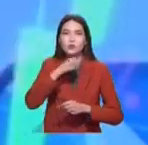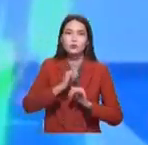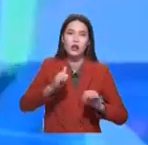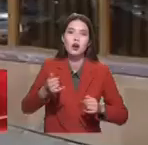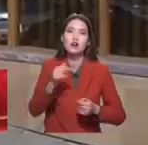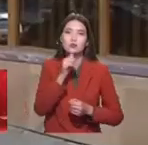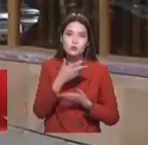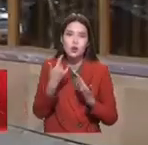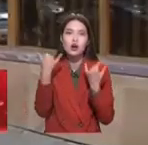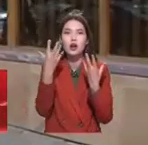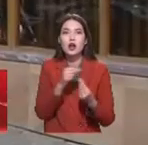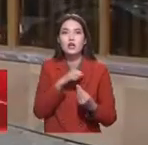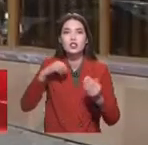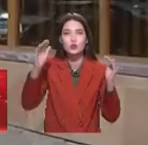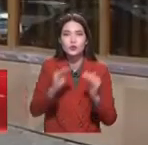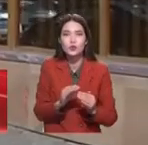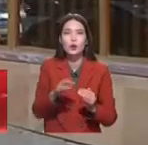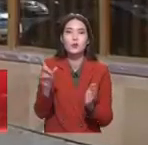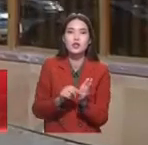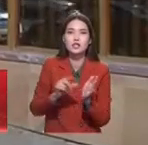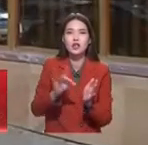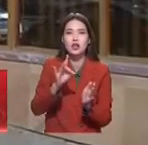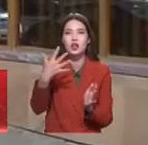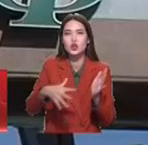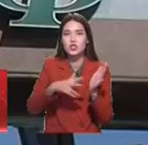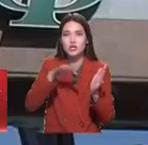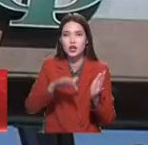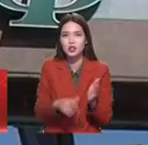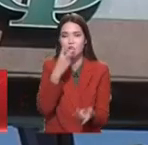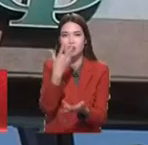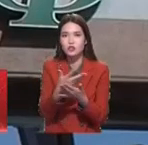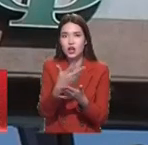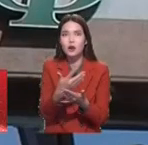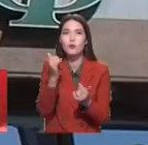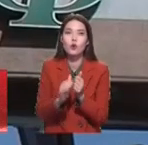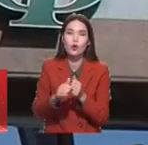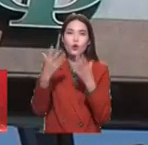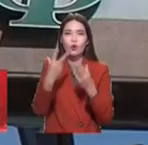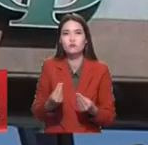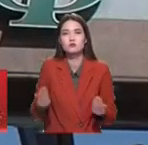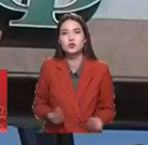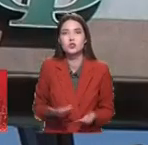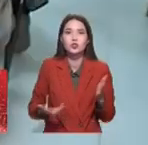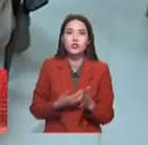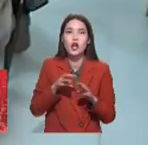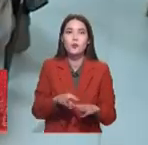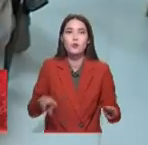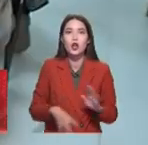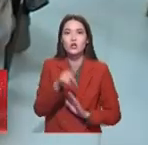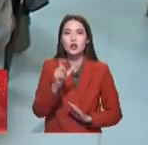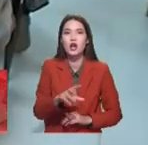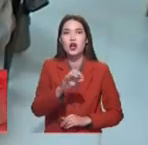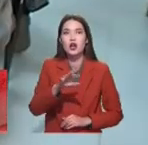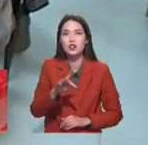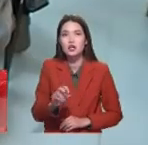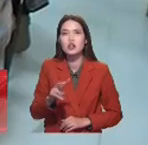емес. Қазір ең төменгі зейнетақы мөлшері 58 мың теңге шамасында. Күн көріске жетпейді. Мәжіліс депутаты Әділ Жұбанов